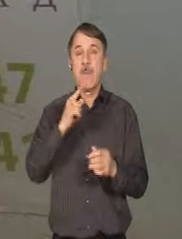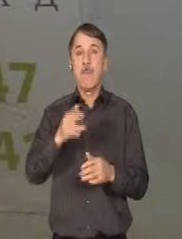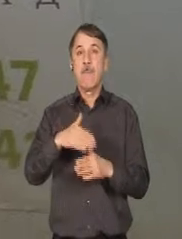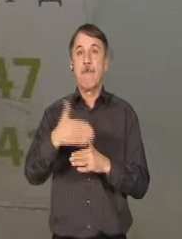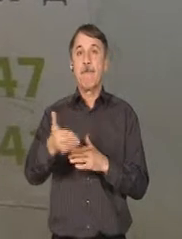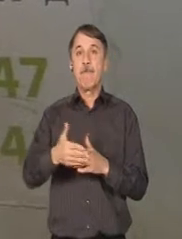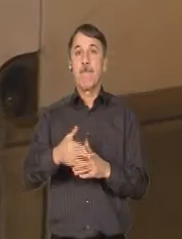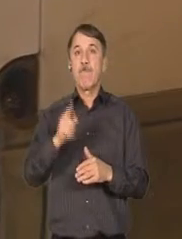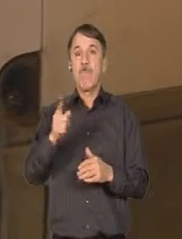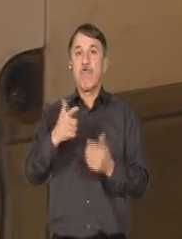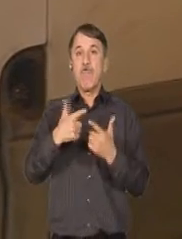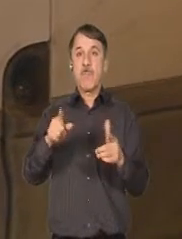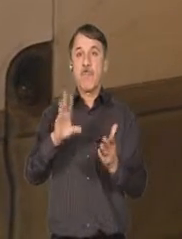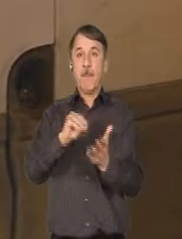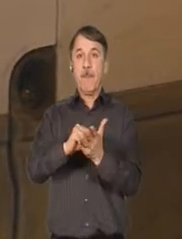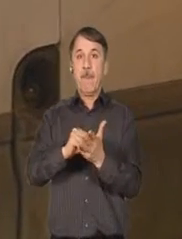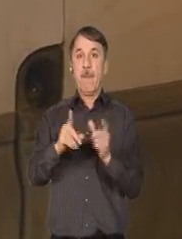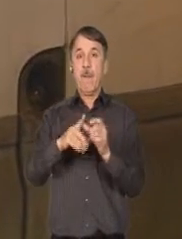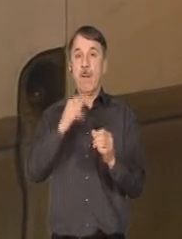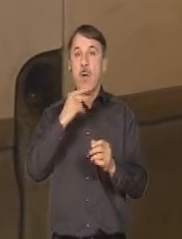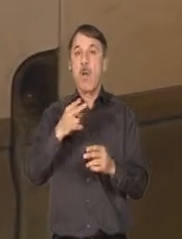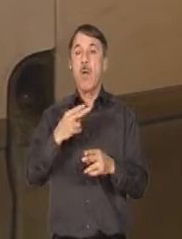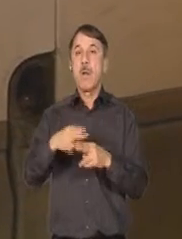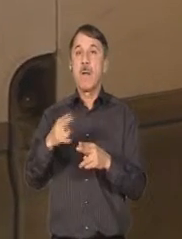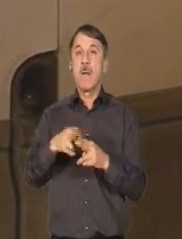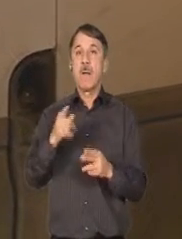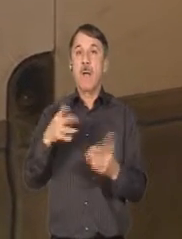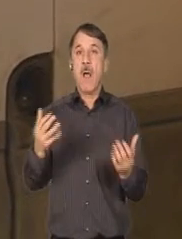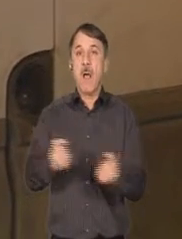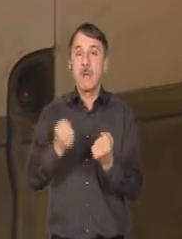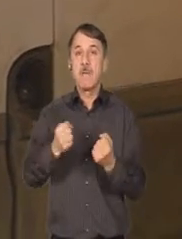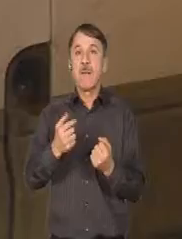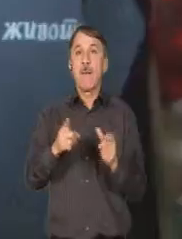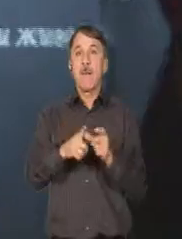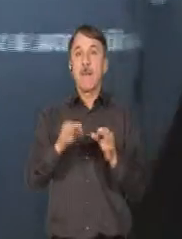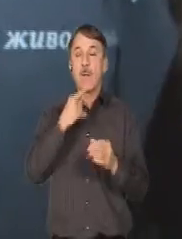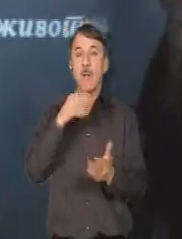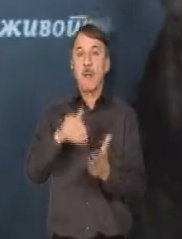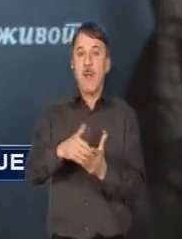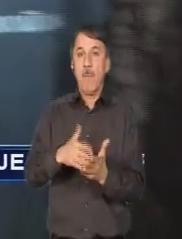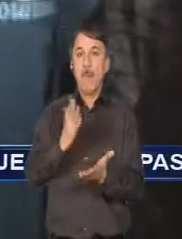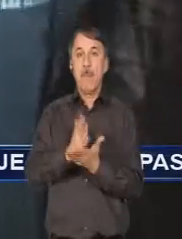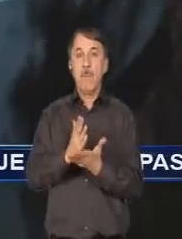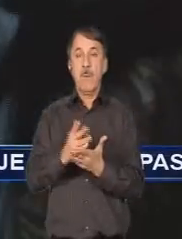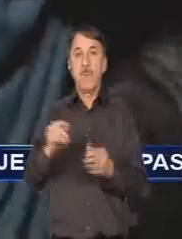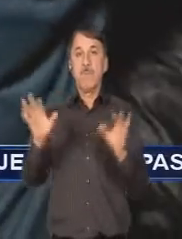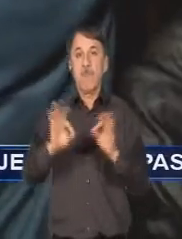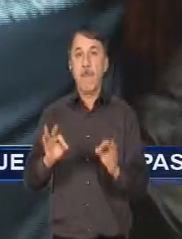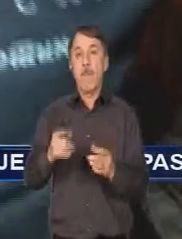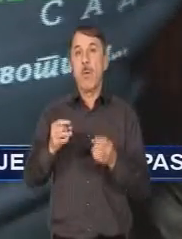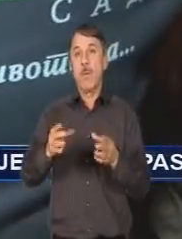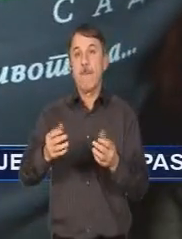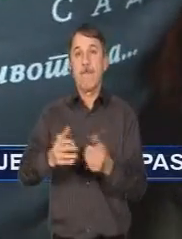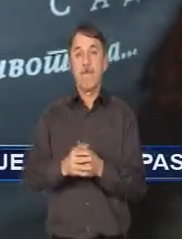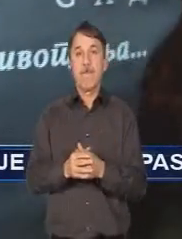ili napušteni pas. Nedelju dana pre incidenta zoohigijena je sprovela akciju u ovom naselju u kojoj je 13 pasa sklonjeno sa